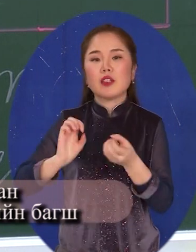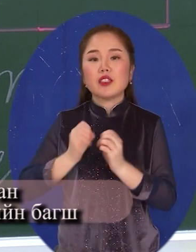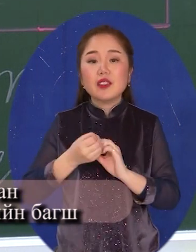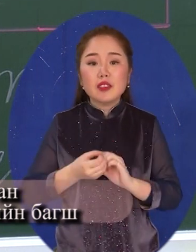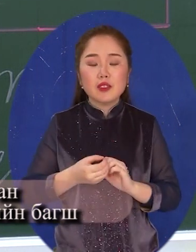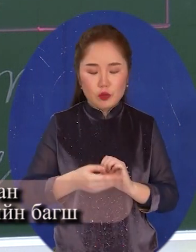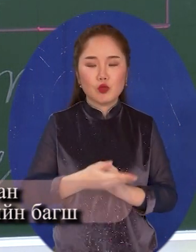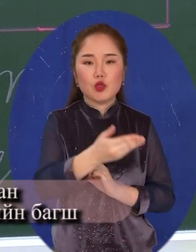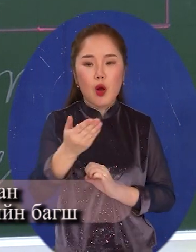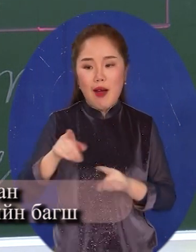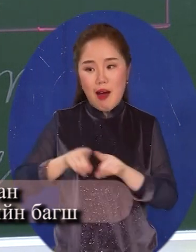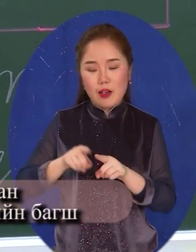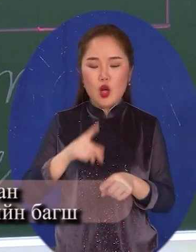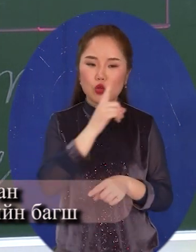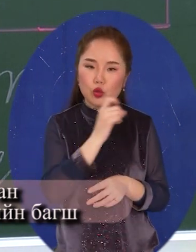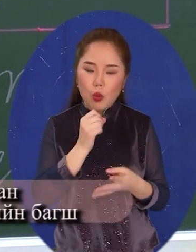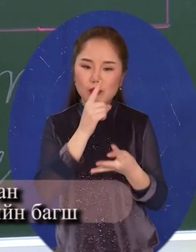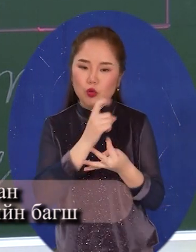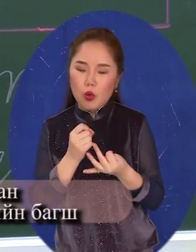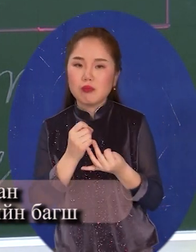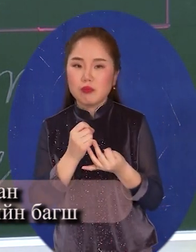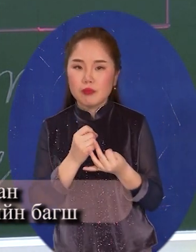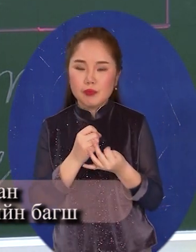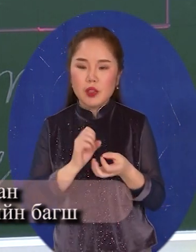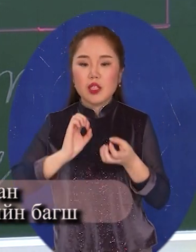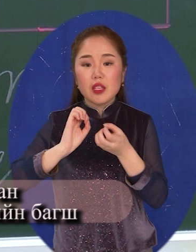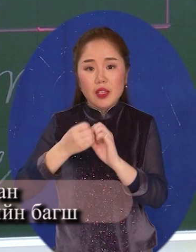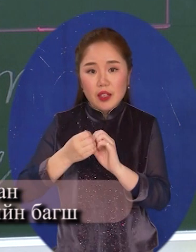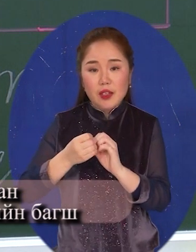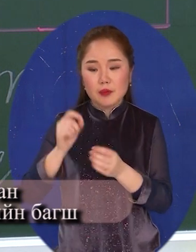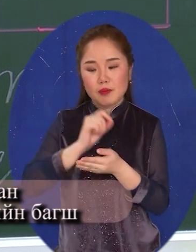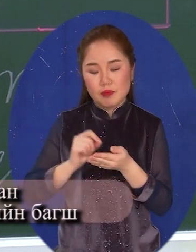жүздіктерге ондықтарға ажыратып қосыңдар.